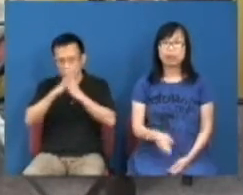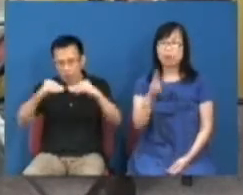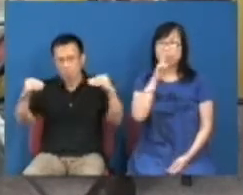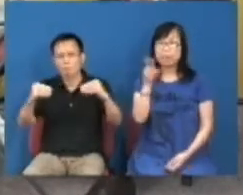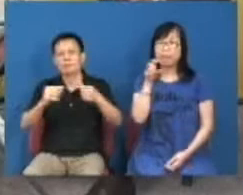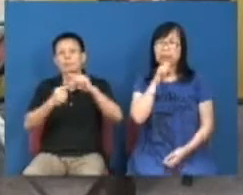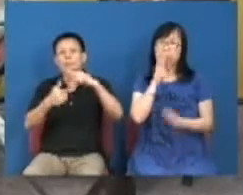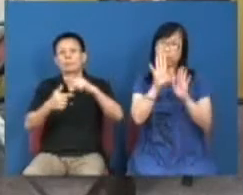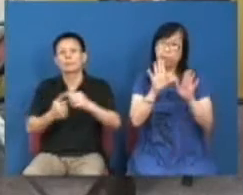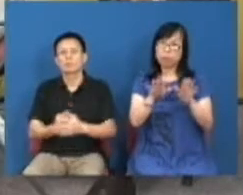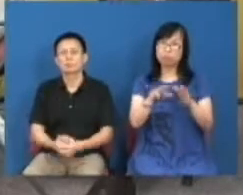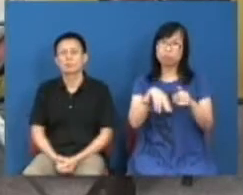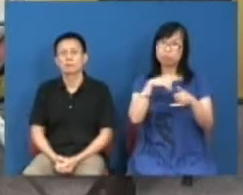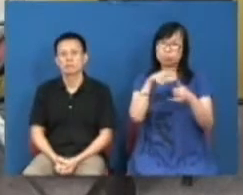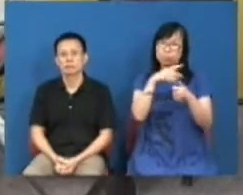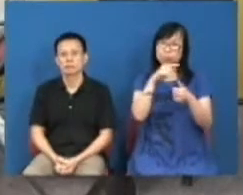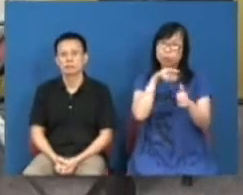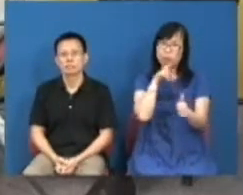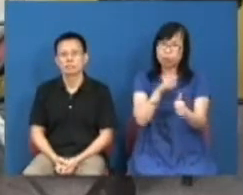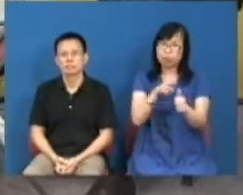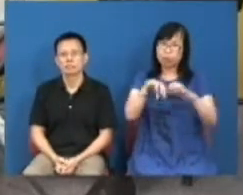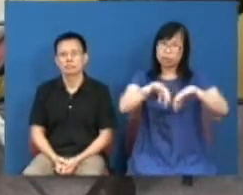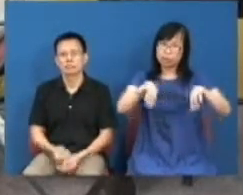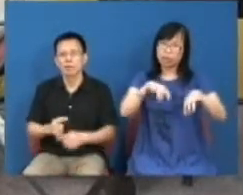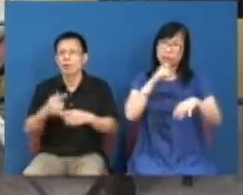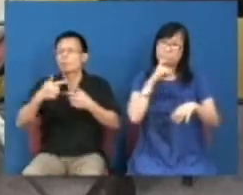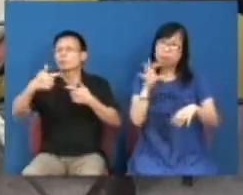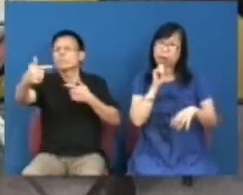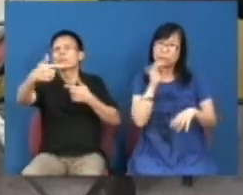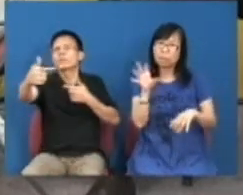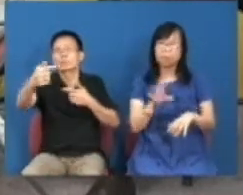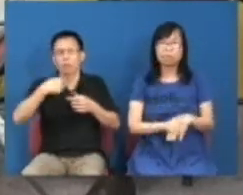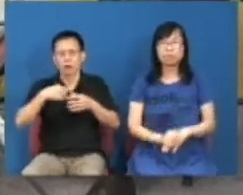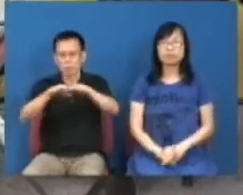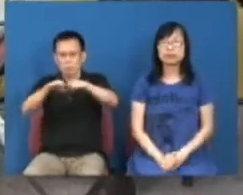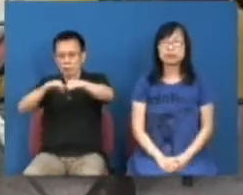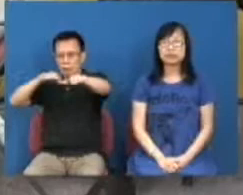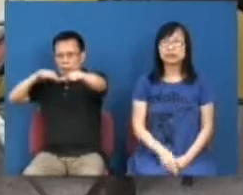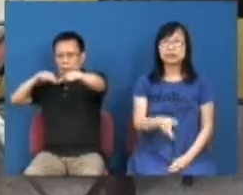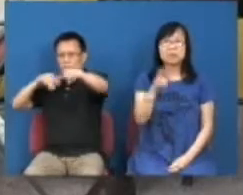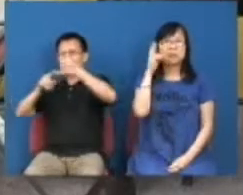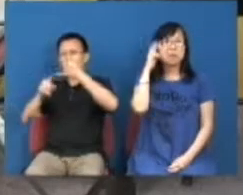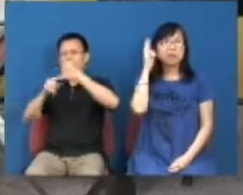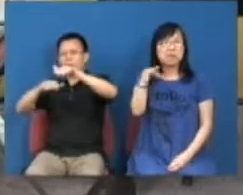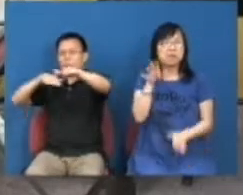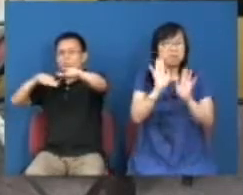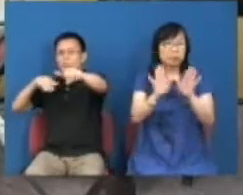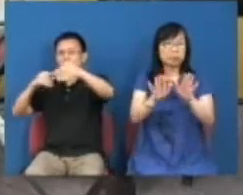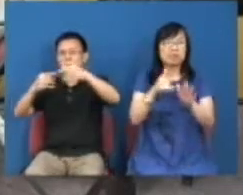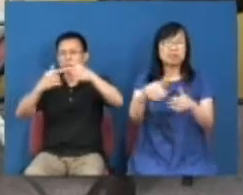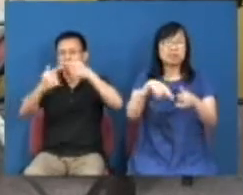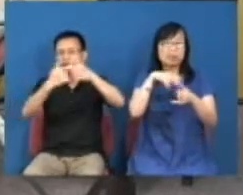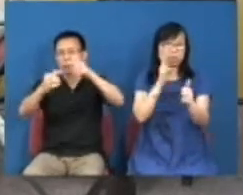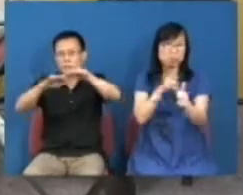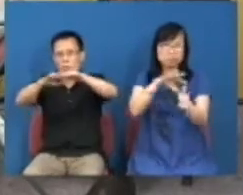你有冇幫手去調解下前面嗰兩部車？ 太遠啦。 哦、 我喺車尾， 喺 龍尾， 我以為你想去幫佢手， 佢喺前邊